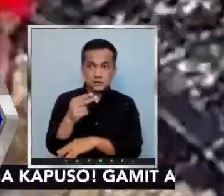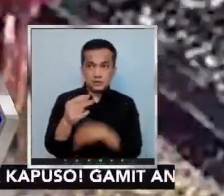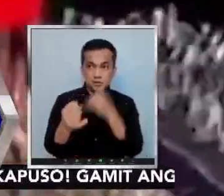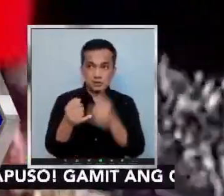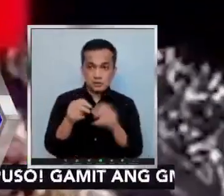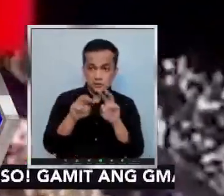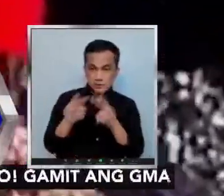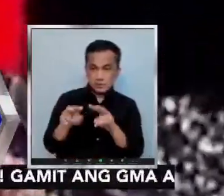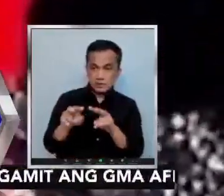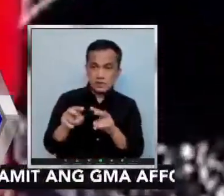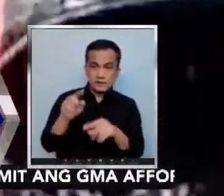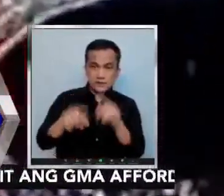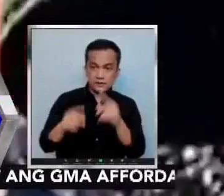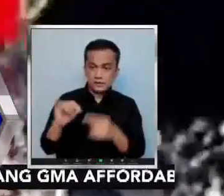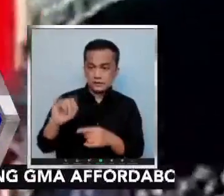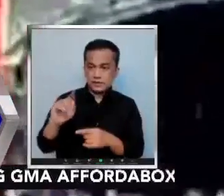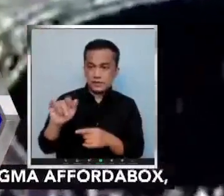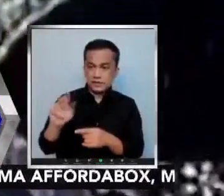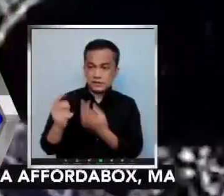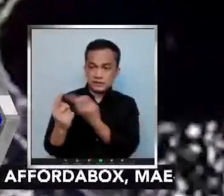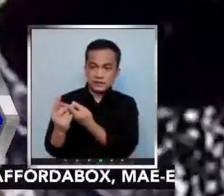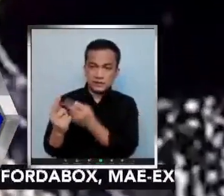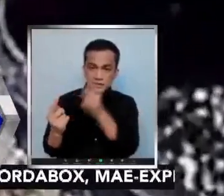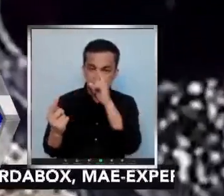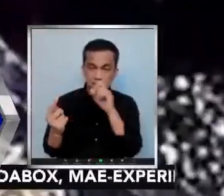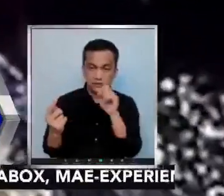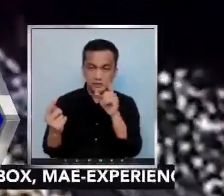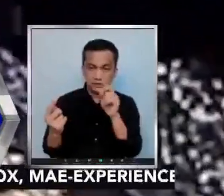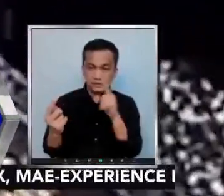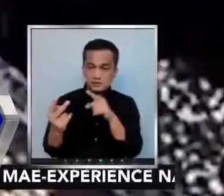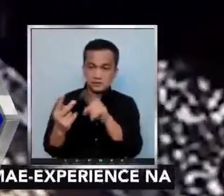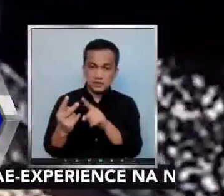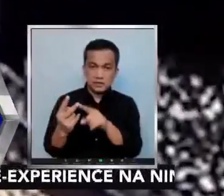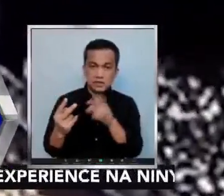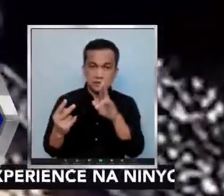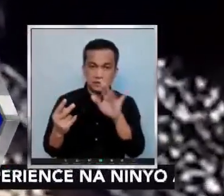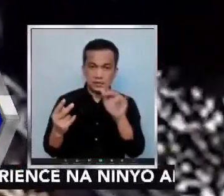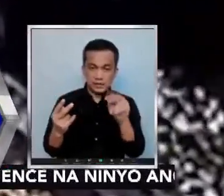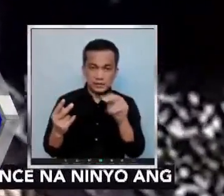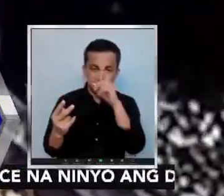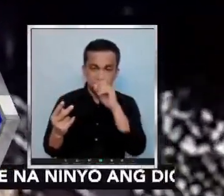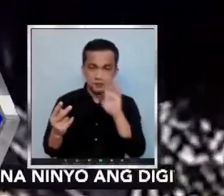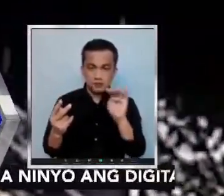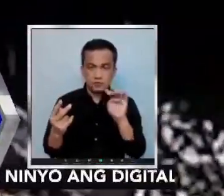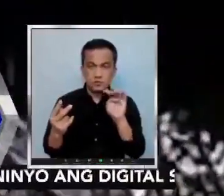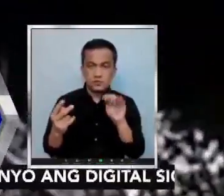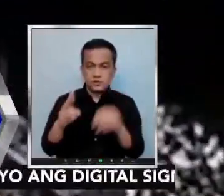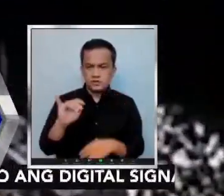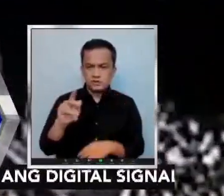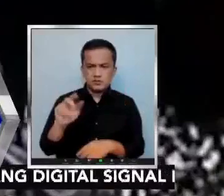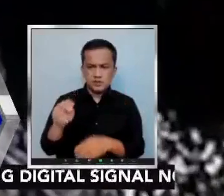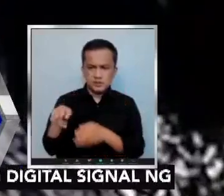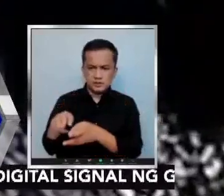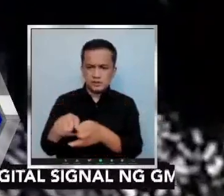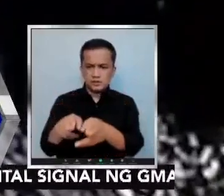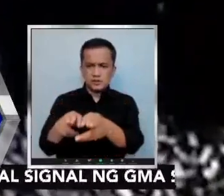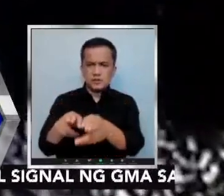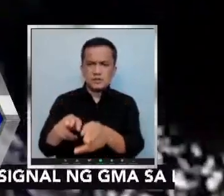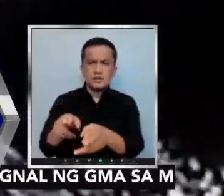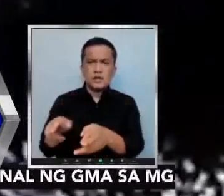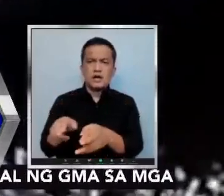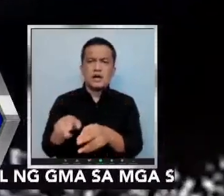Castillo, 11 taong gulang, at Rylene Meneses, 14 na taong gulang, sa Bulusukan River na isang agro-eco tourism